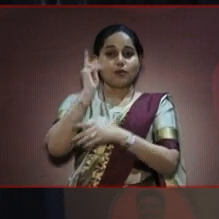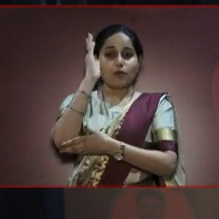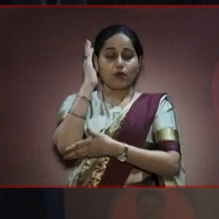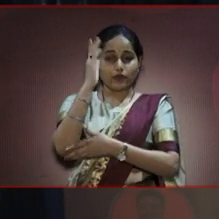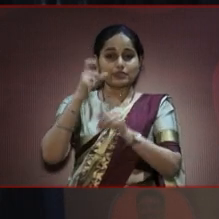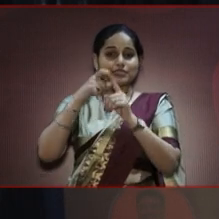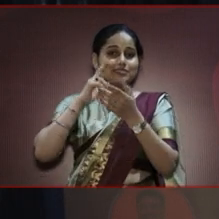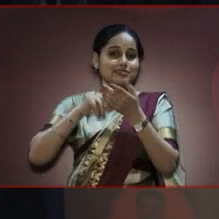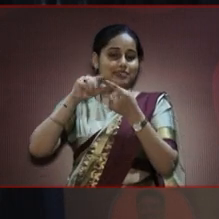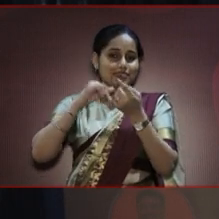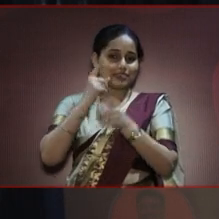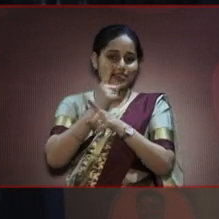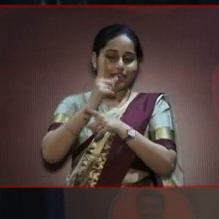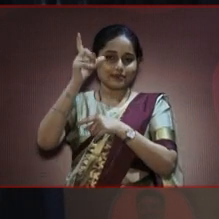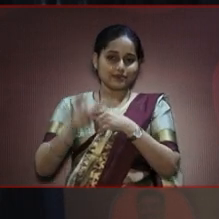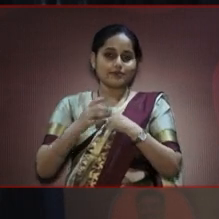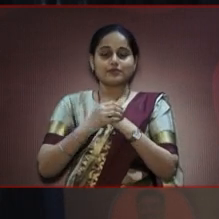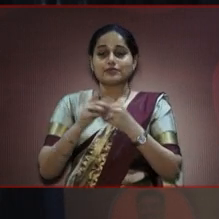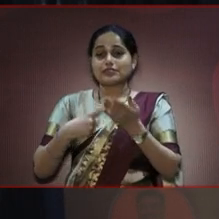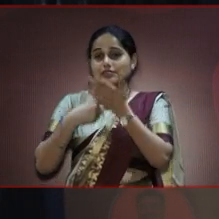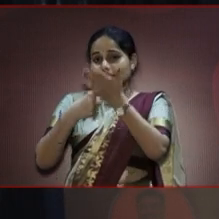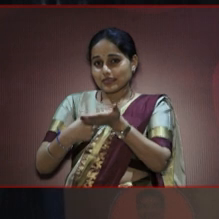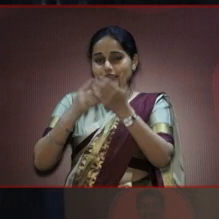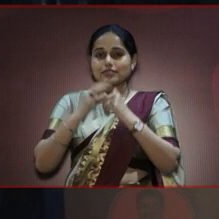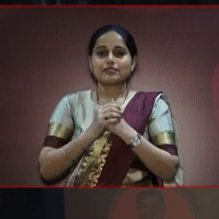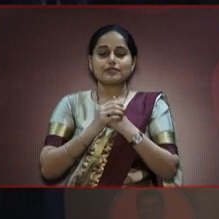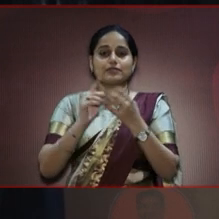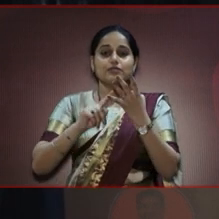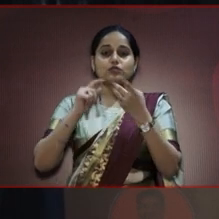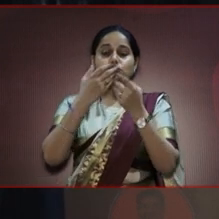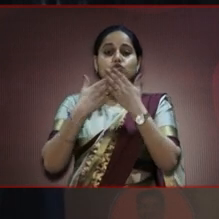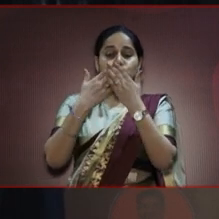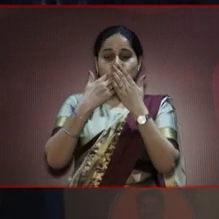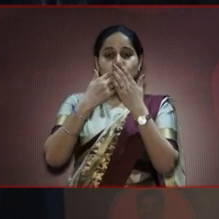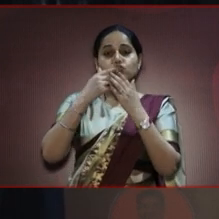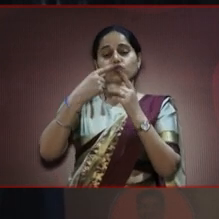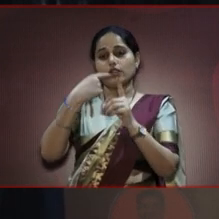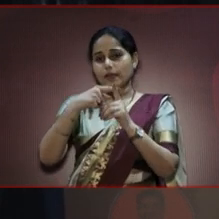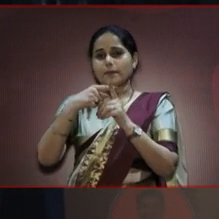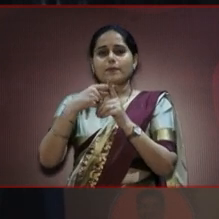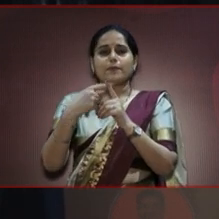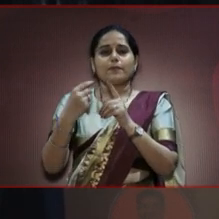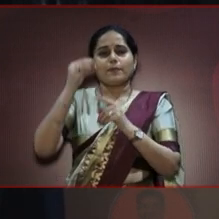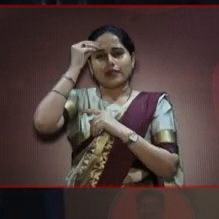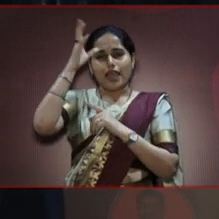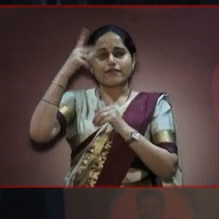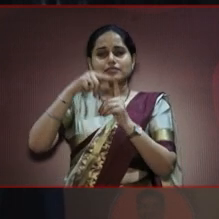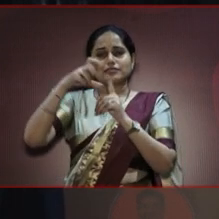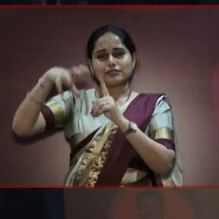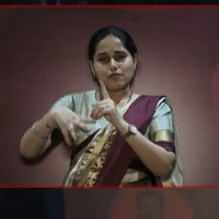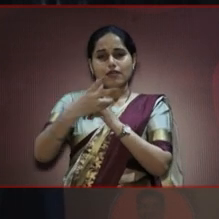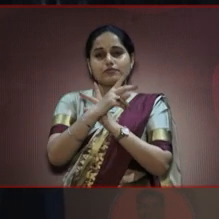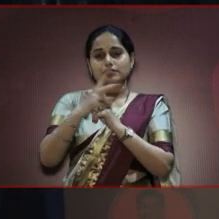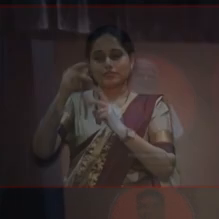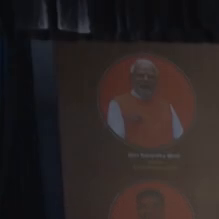दिनेश प्रसाद सकलानी सर, आदरणीय संयुक्त सचिव महोदया स्कूल शिक्षा एवं साक्षरता विभाग शिक्षा मंत्रालय भारत सरकार